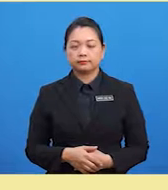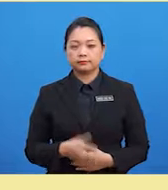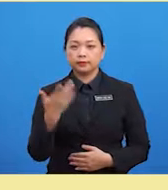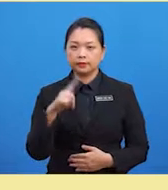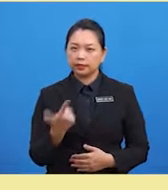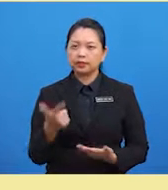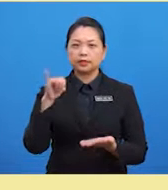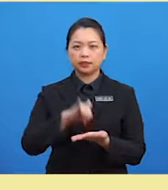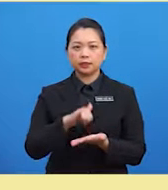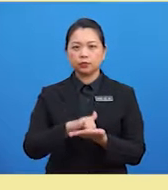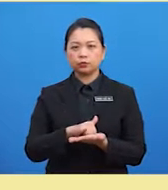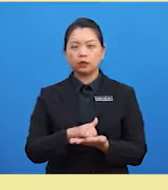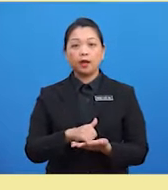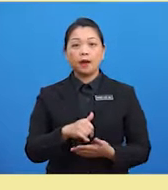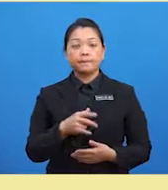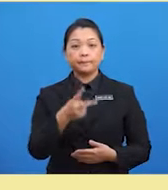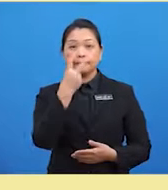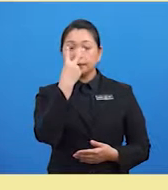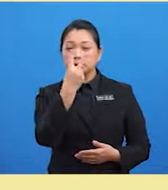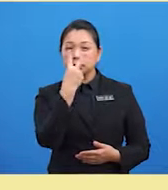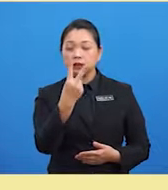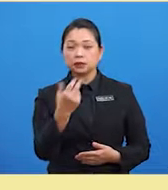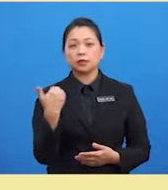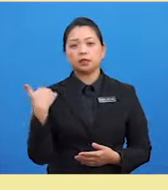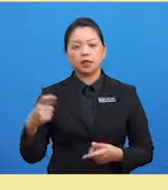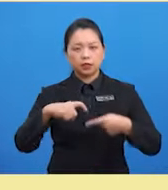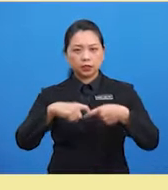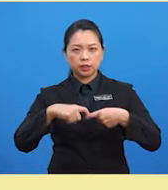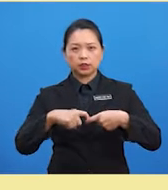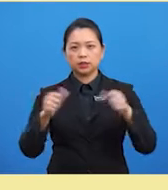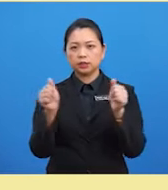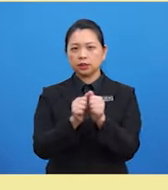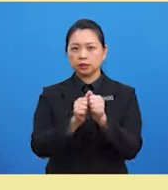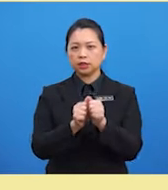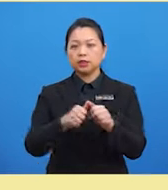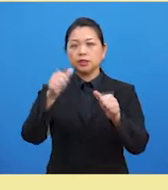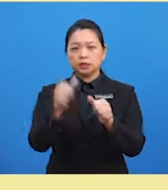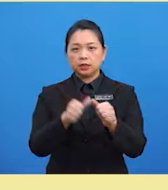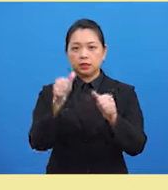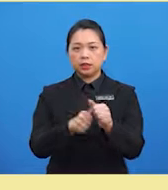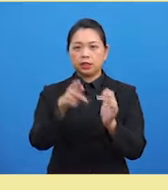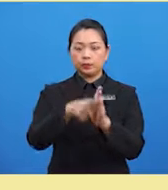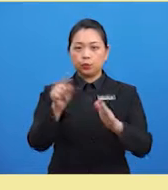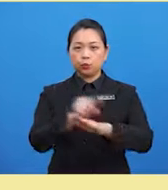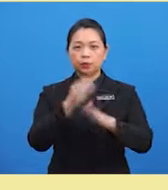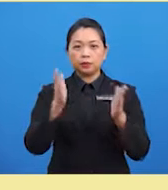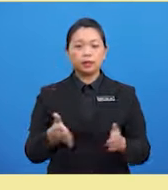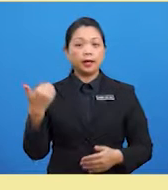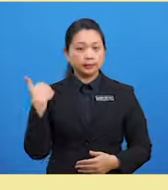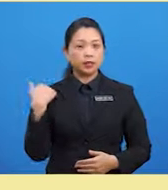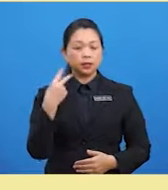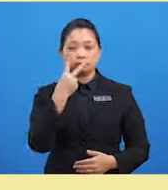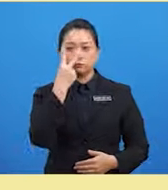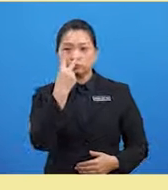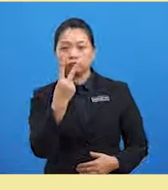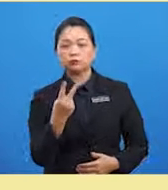Selain itu, persepsi adalah berkaitan dengan setiap pengguna mempunyai